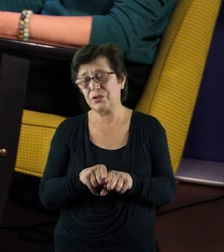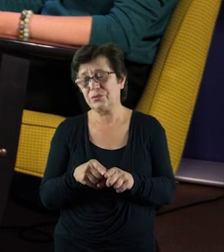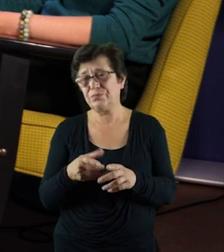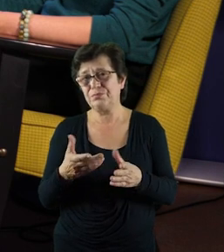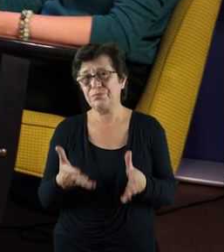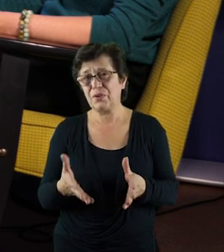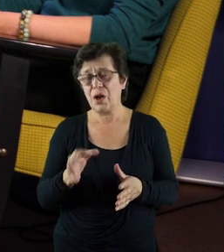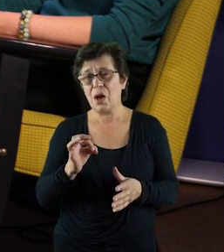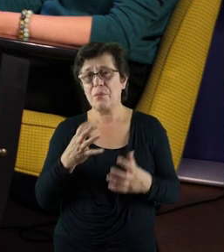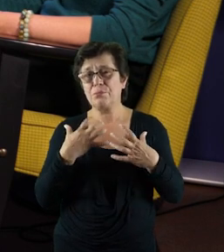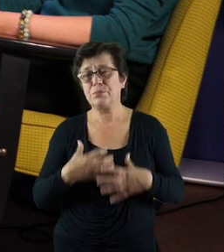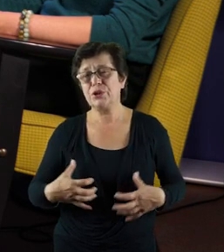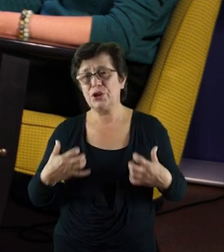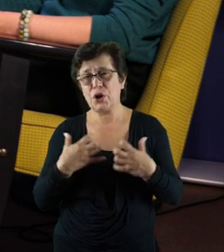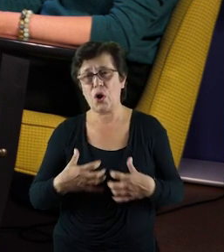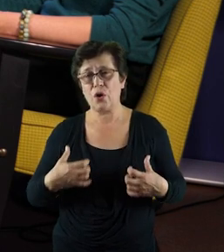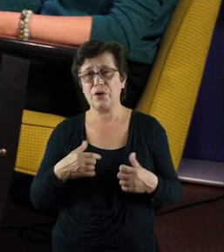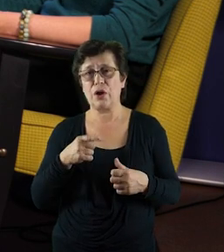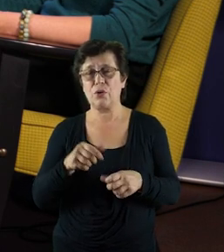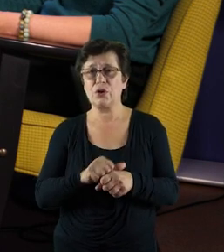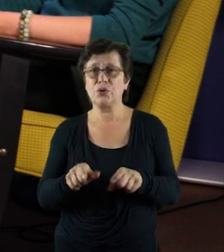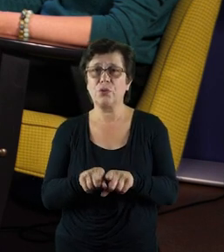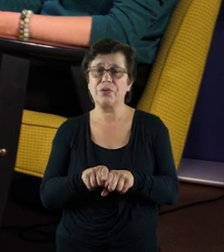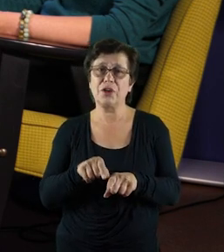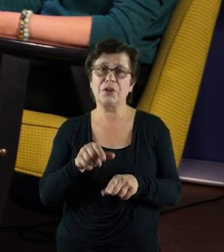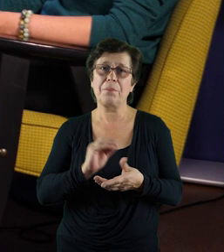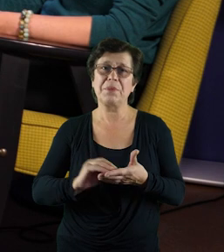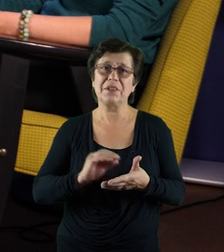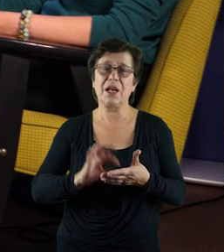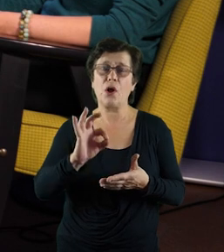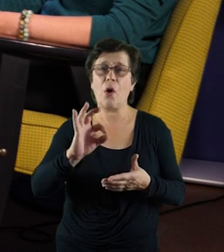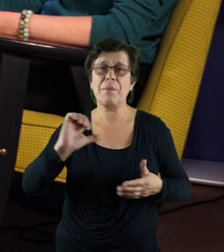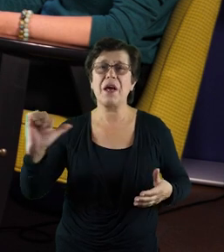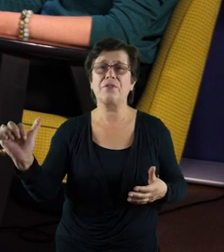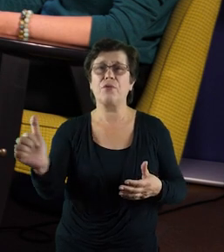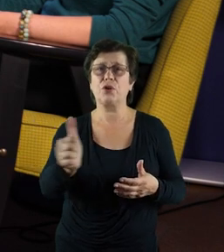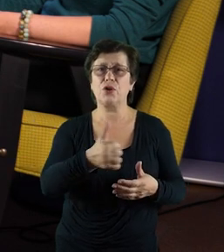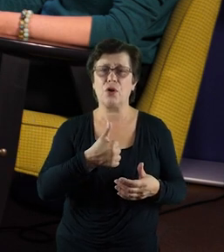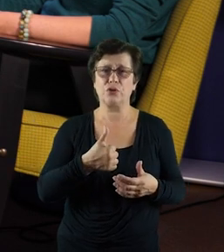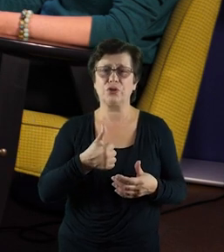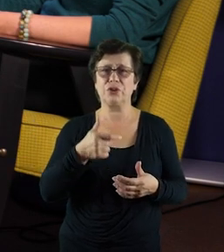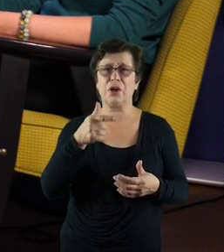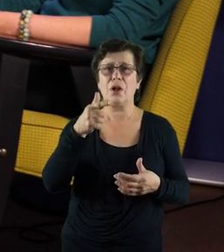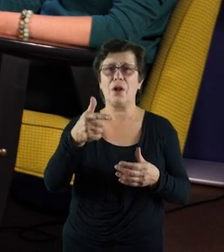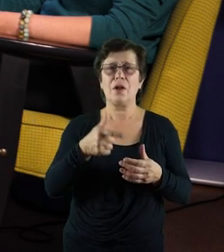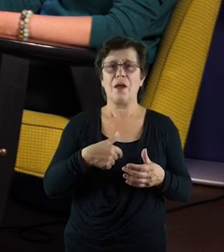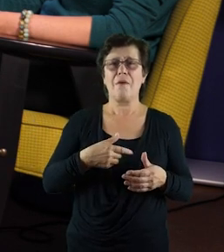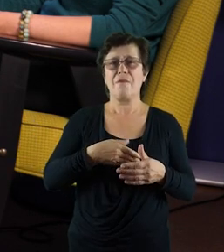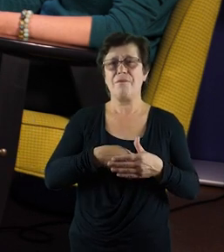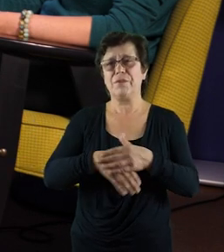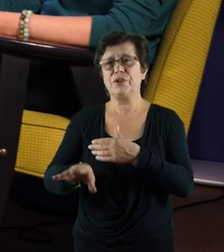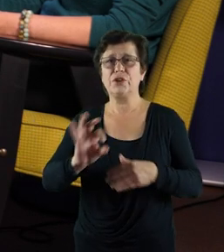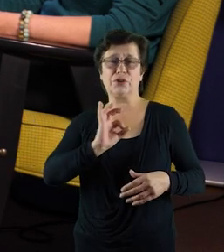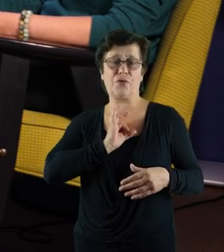fizyczne dwojga ludzi, to jest dla niego też wpisanie w te, właśnie w tę pierwotność taką, którą on wyniósł z tego swojego domu chłopskiego, gdzie